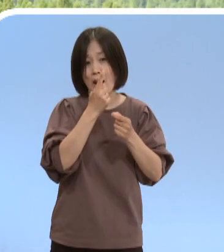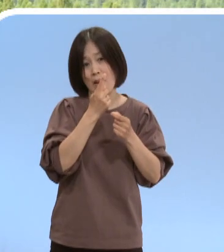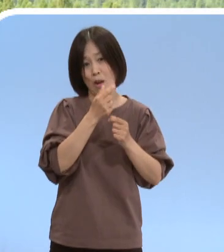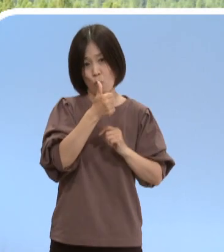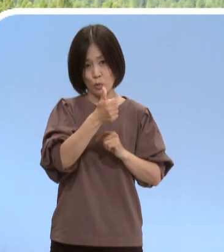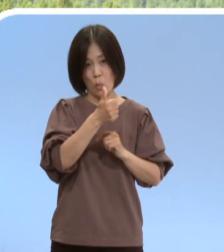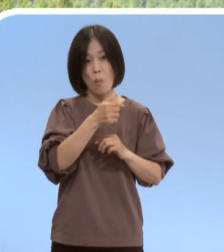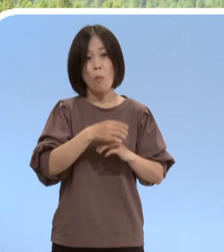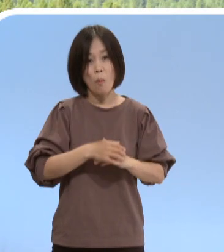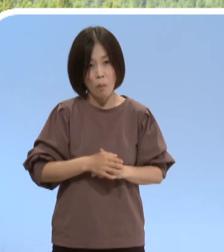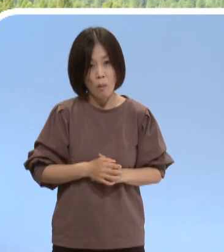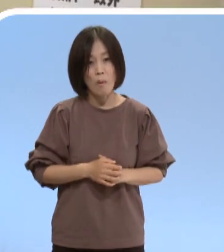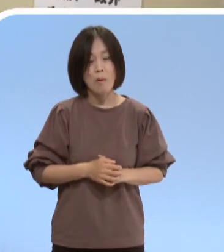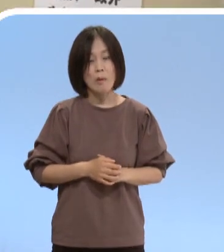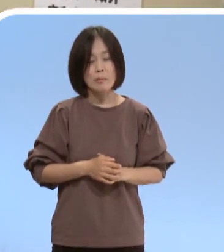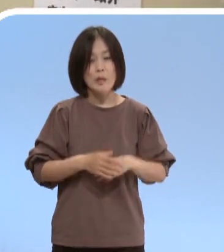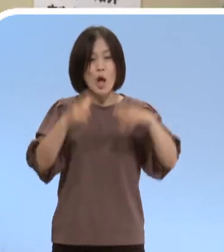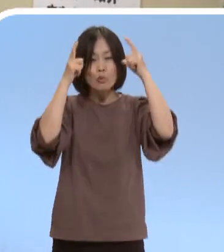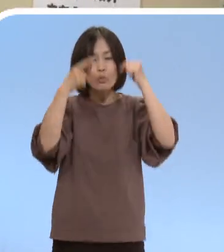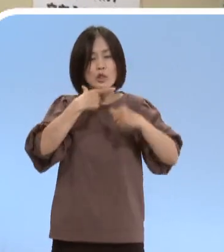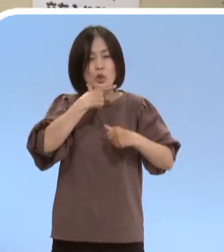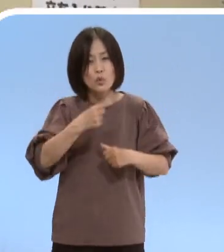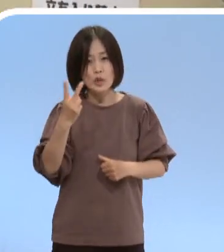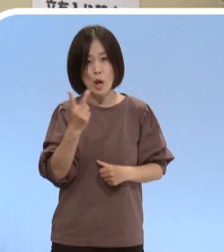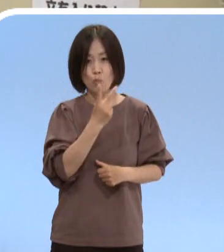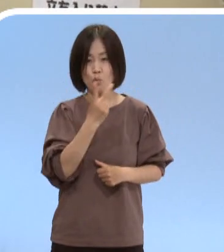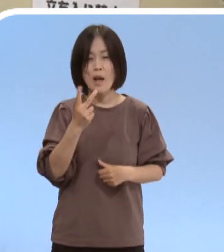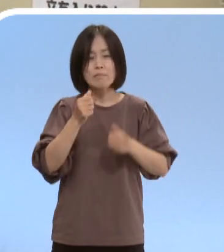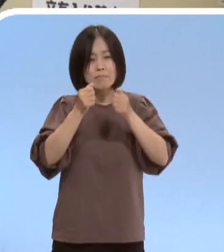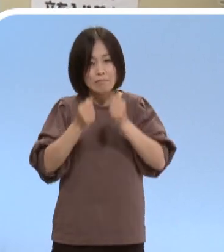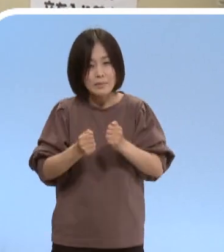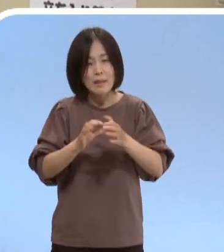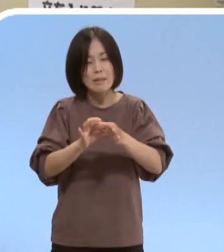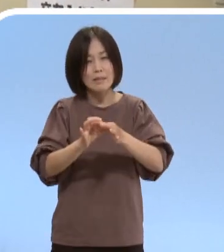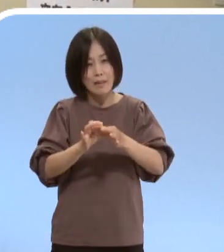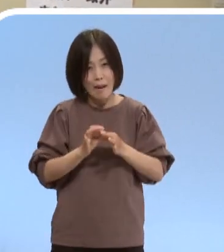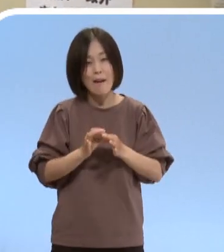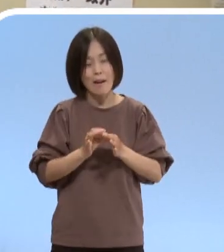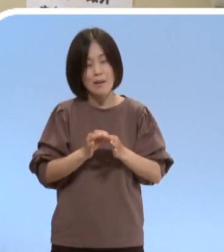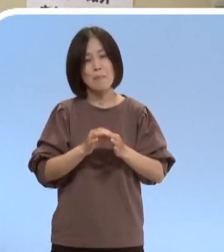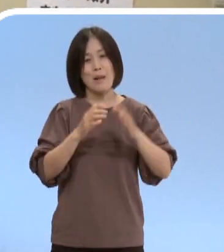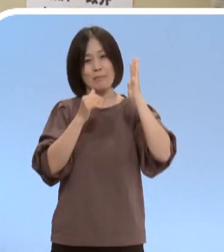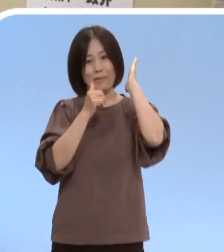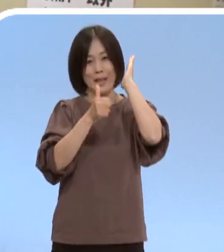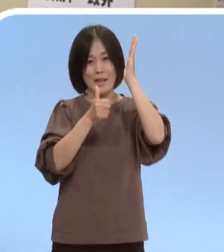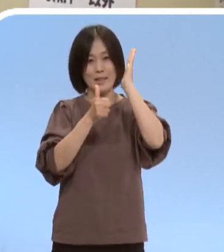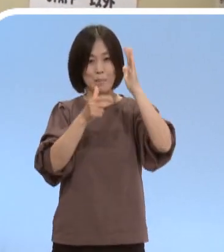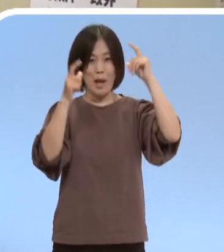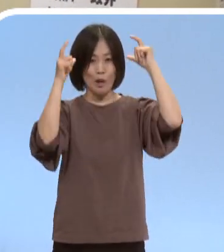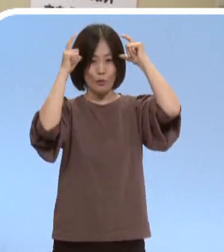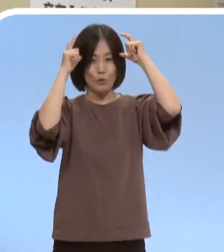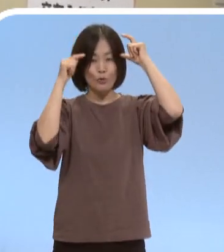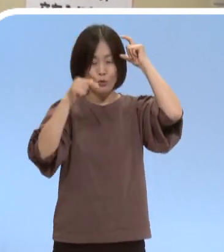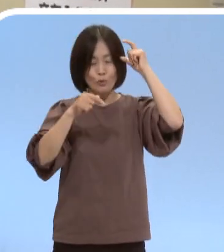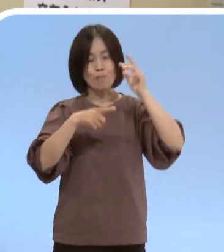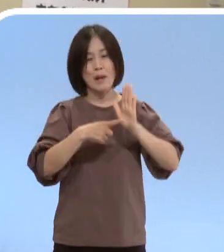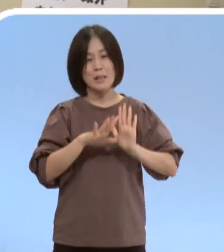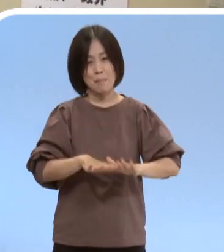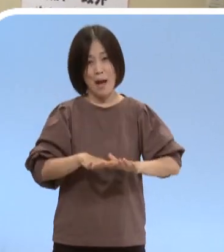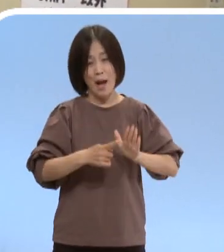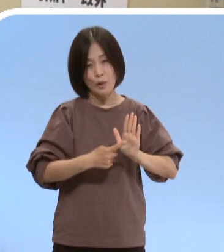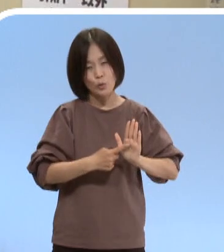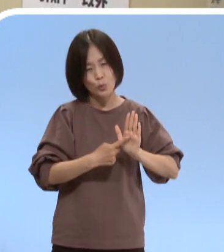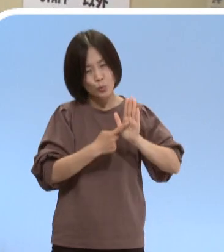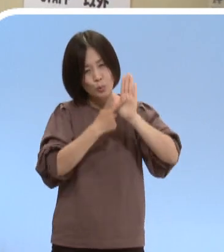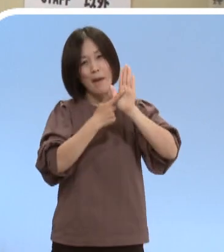を作った人っていう、牛が大好きな方、2人の方がいたおかげで、この田島牛っていう